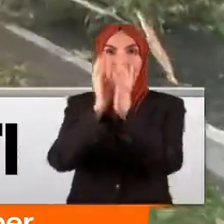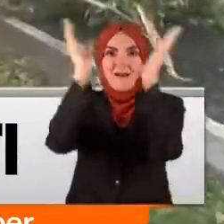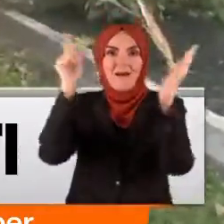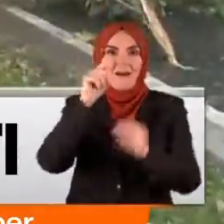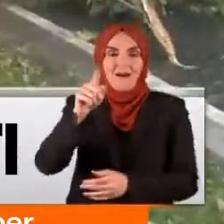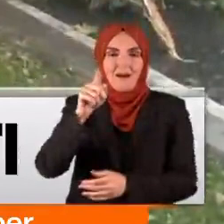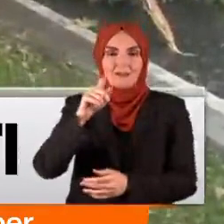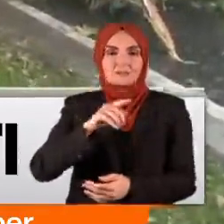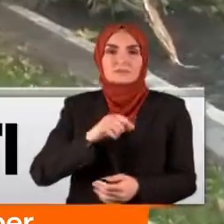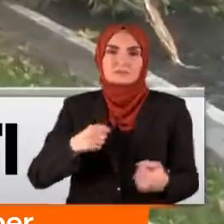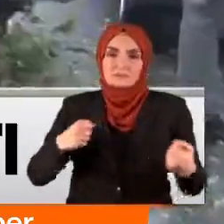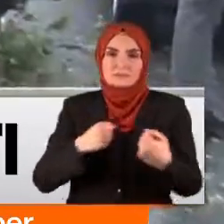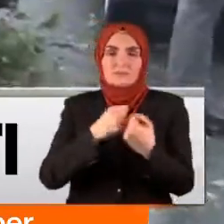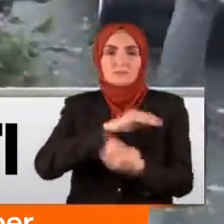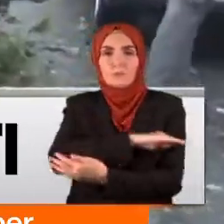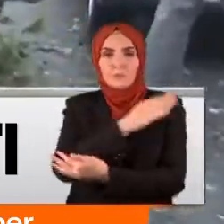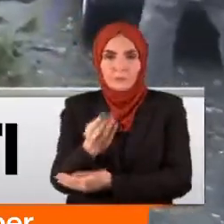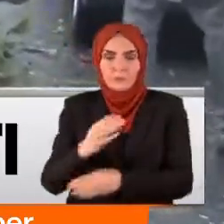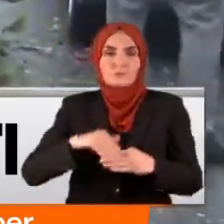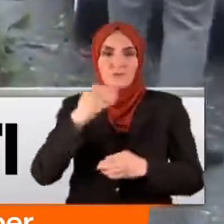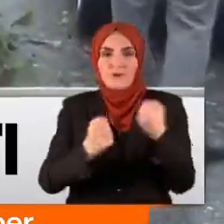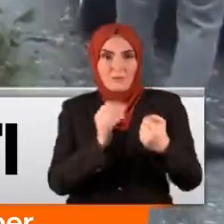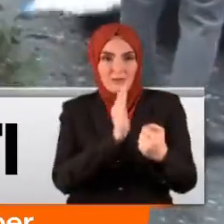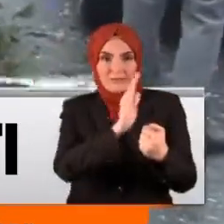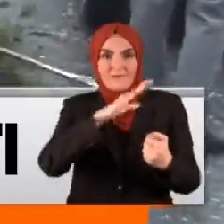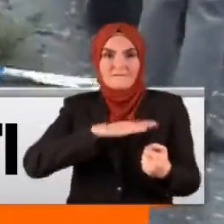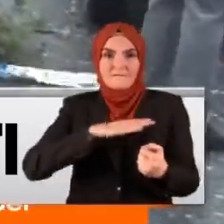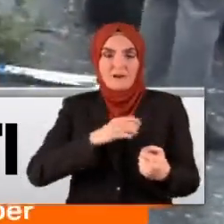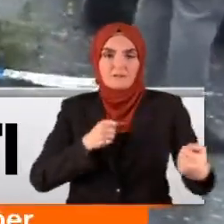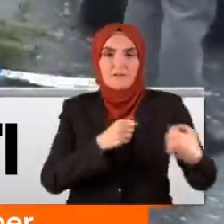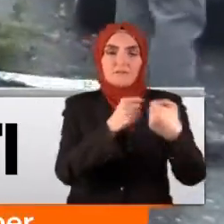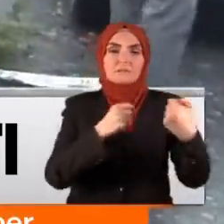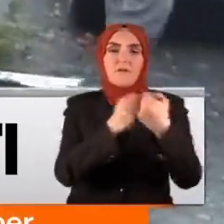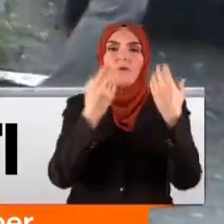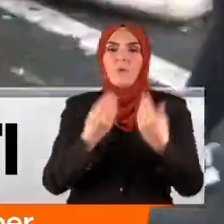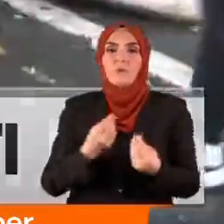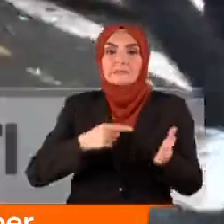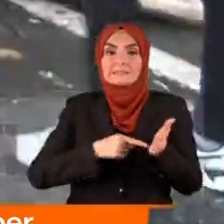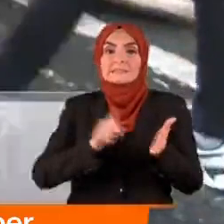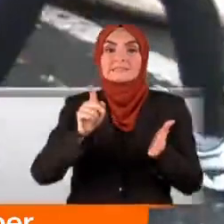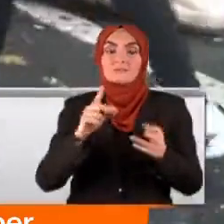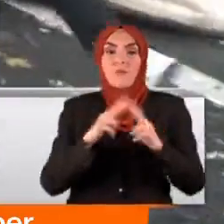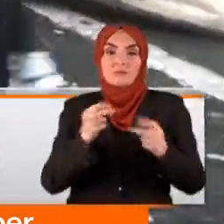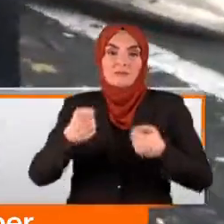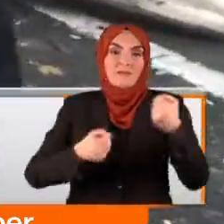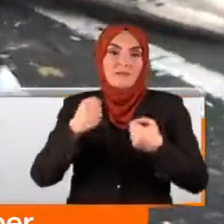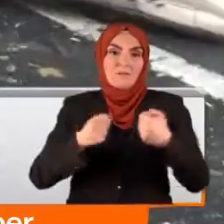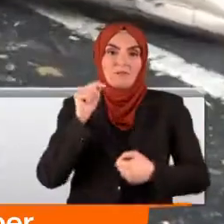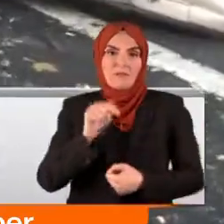seyir halindeki otomobillere çarptı. Zırhlı polis aracı Ejder ortalığı savaş alanına çevirdi.